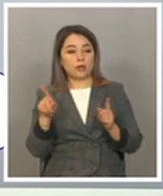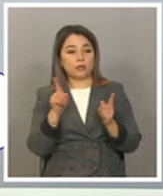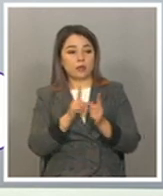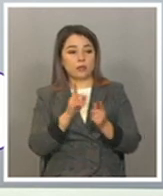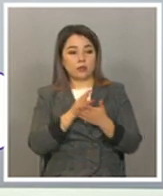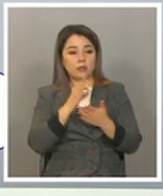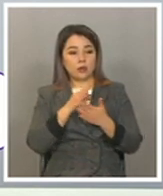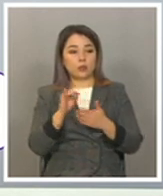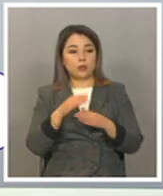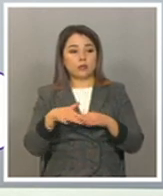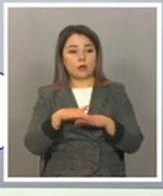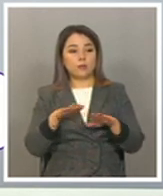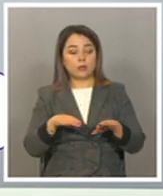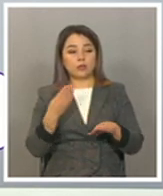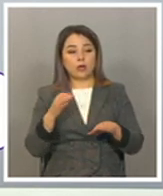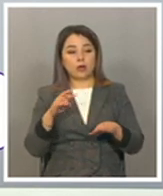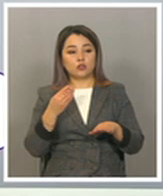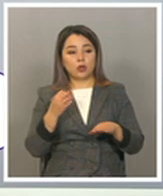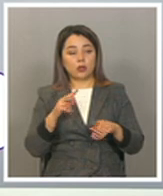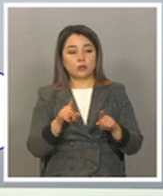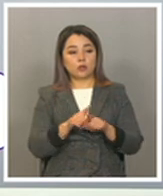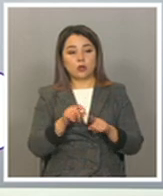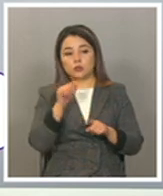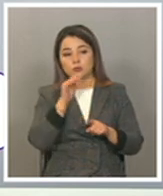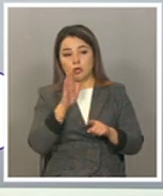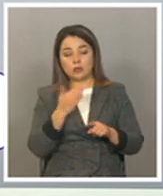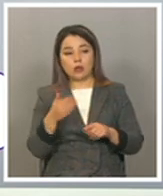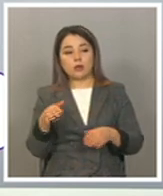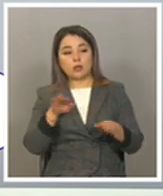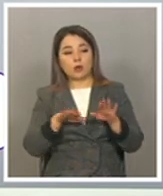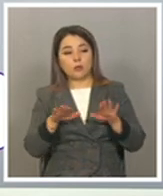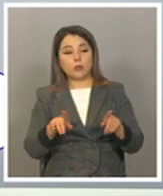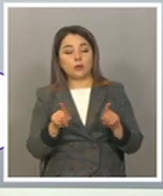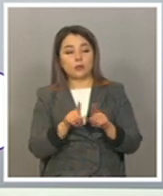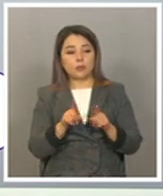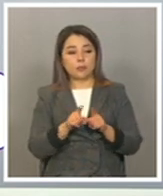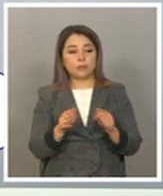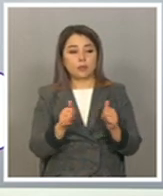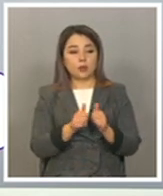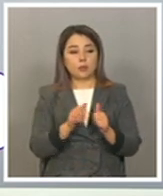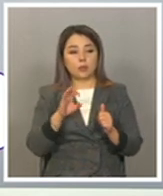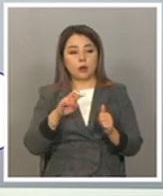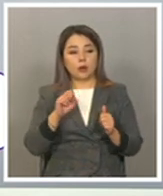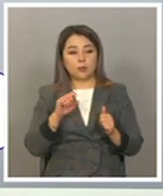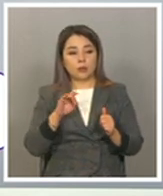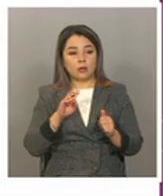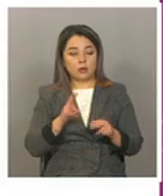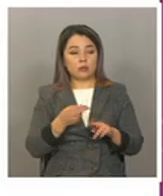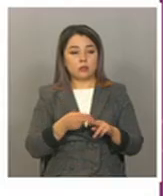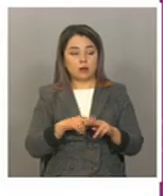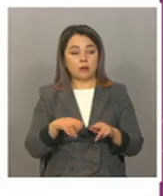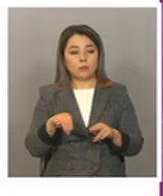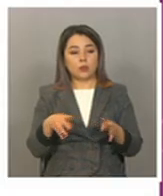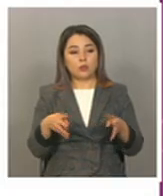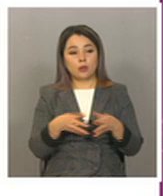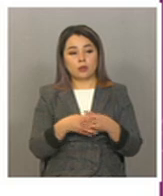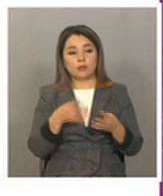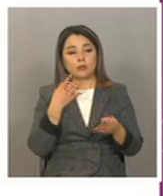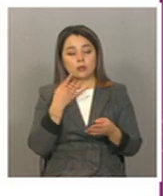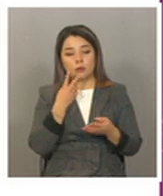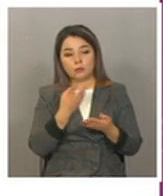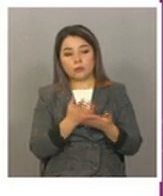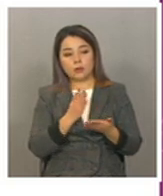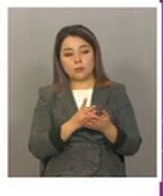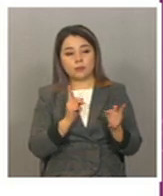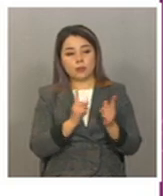оңтүстіктегі Тянь-Шань тауларында сұр топырақ, таулы қоңыр, таулы шалғынды және субальпілік және альпілік топырақтар аралас түрде кездеседі.